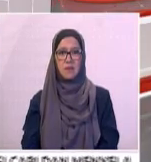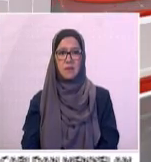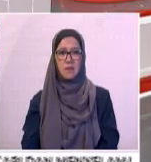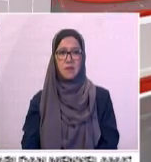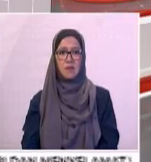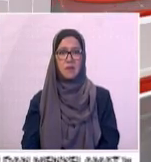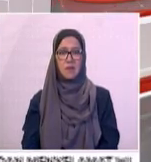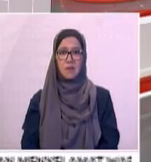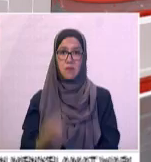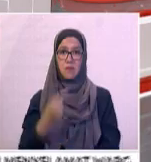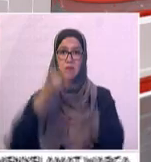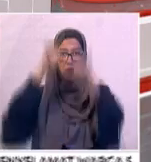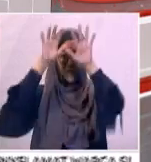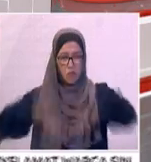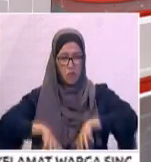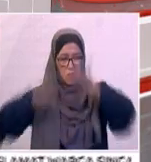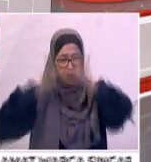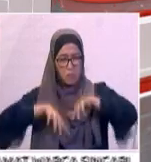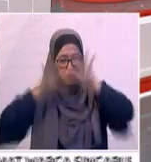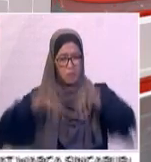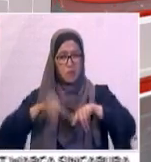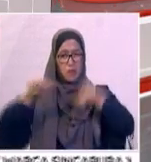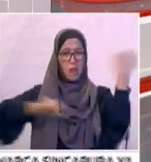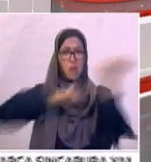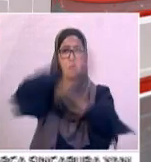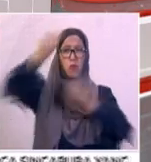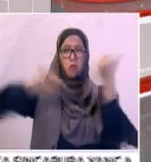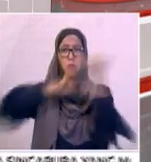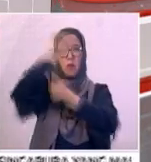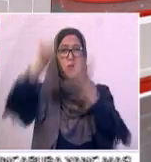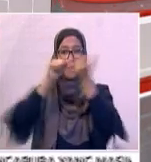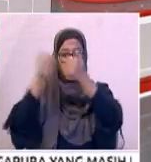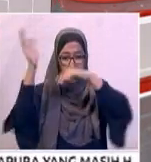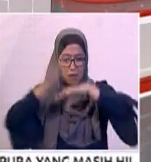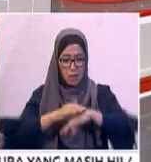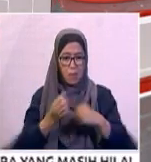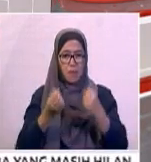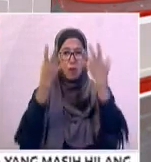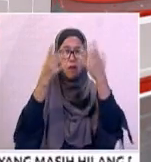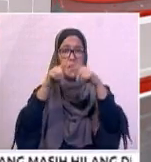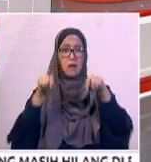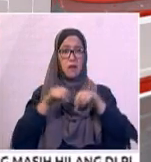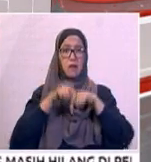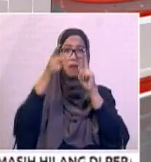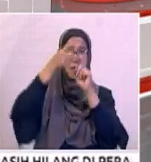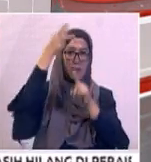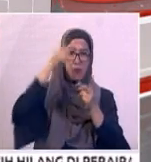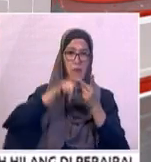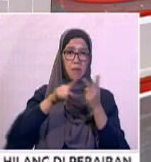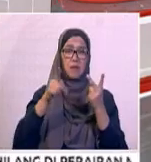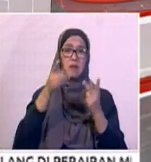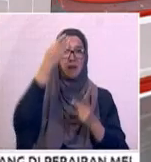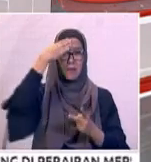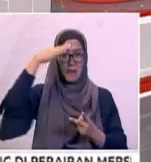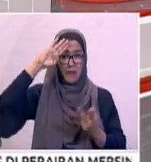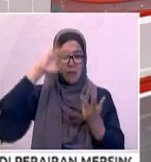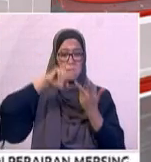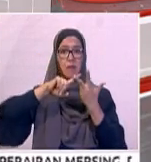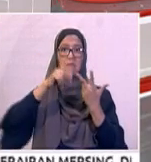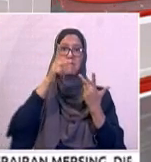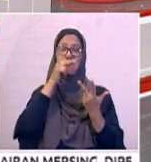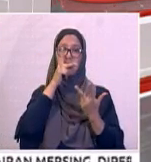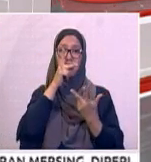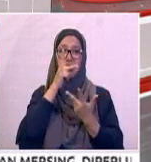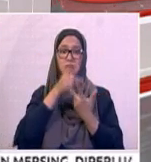Saudara, hujan lebat dan angin kencang turut membadai beberapa tempat di Pulau Pinang, Perlis dan Kedah malam semalam. Bukan setakat